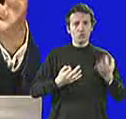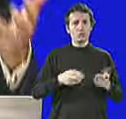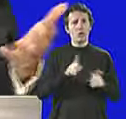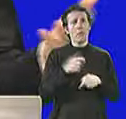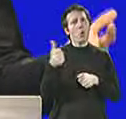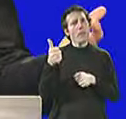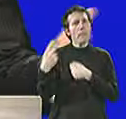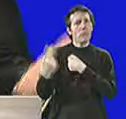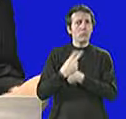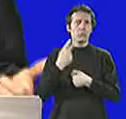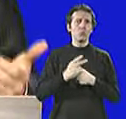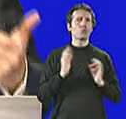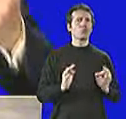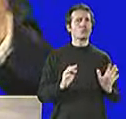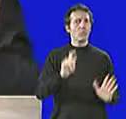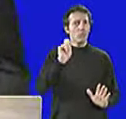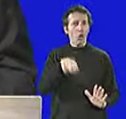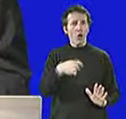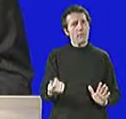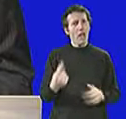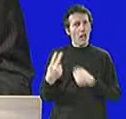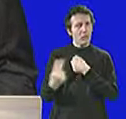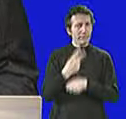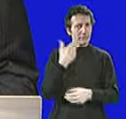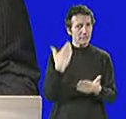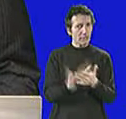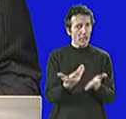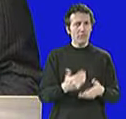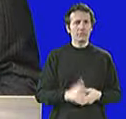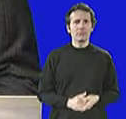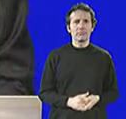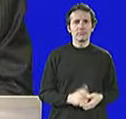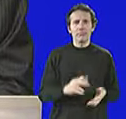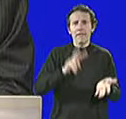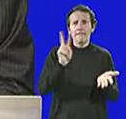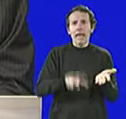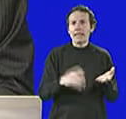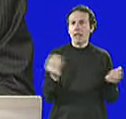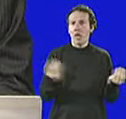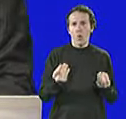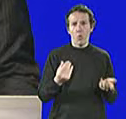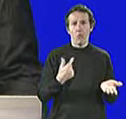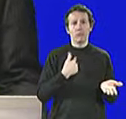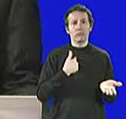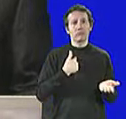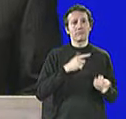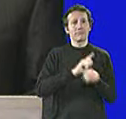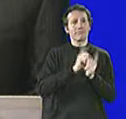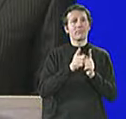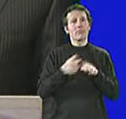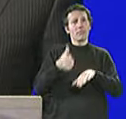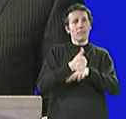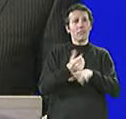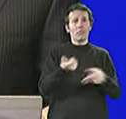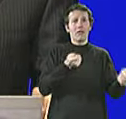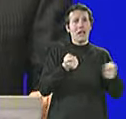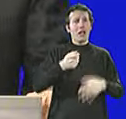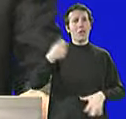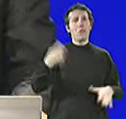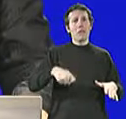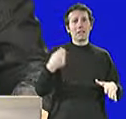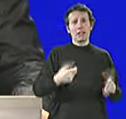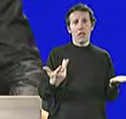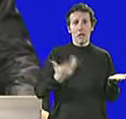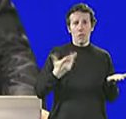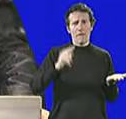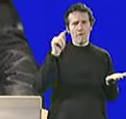propos très aimable qui m'est adressé. La vérité, mes chers amis, c'est que pour être président, la vérité,